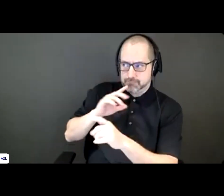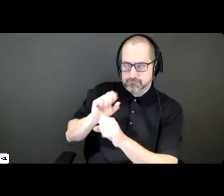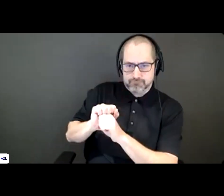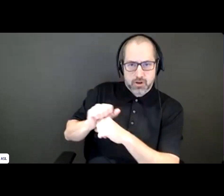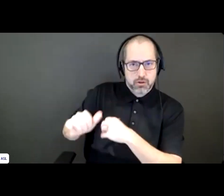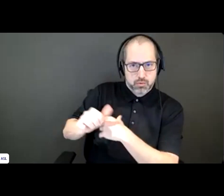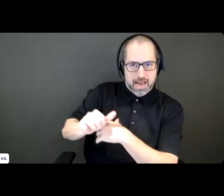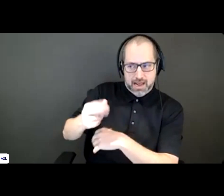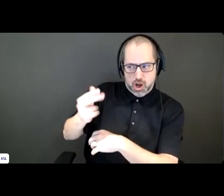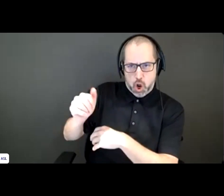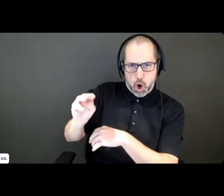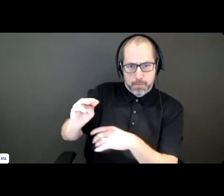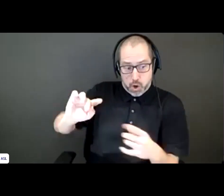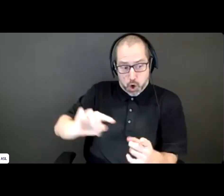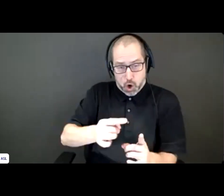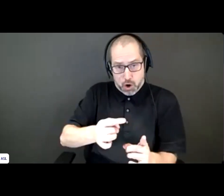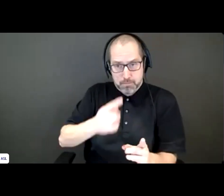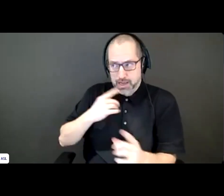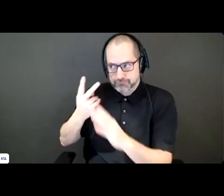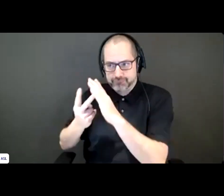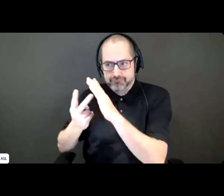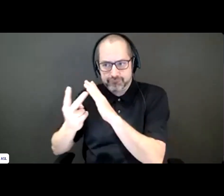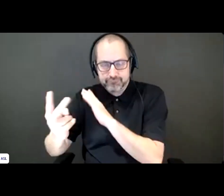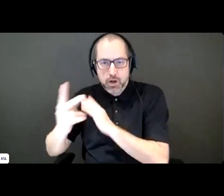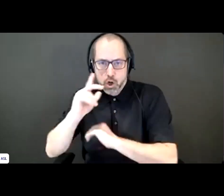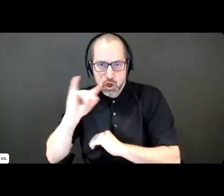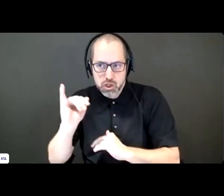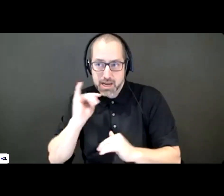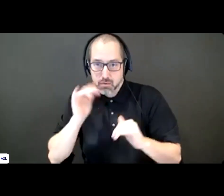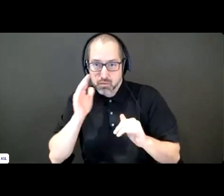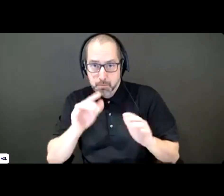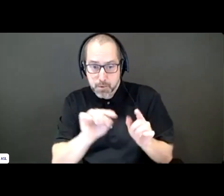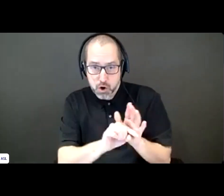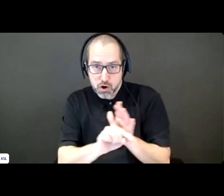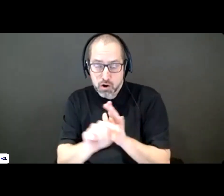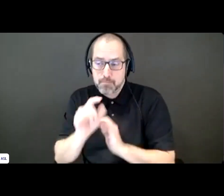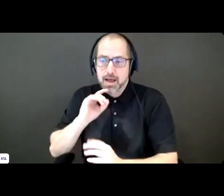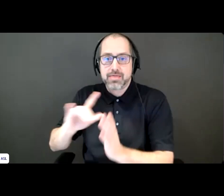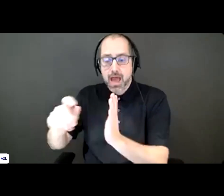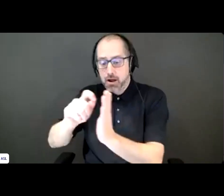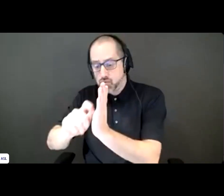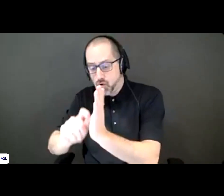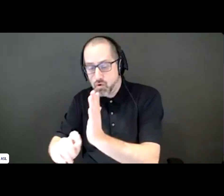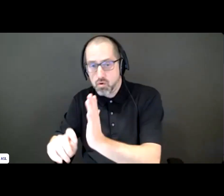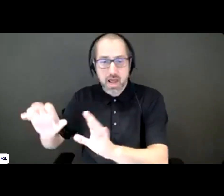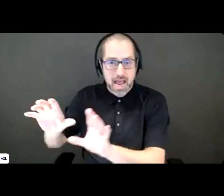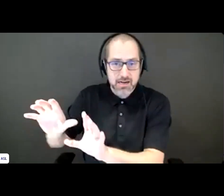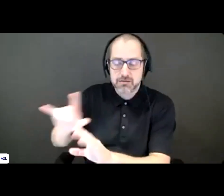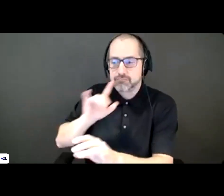y avait un préjudice et malgré tout cela ces gestes ont été